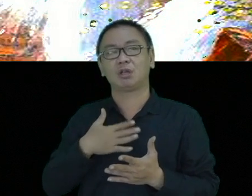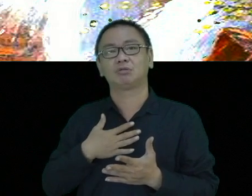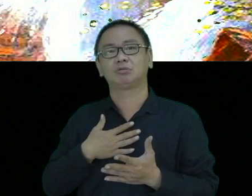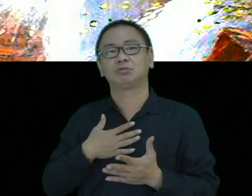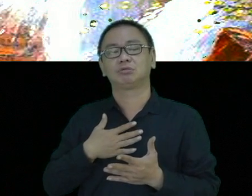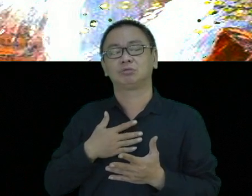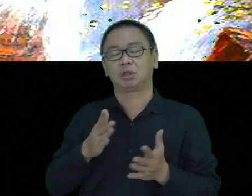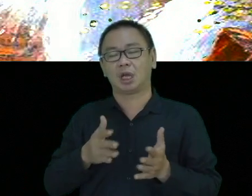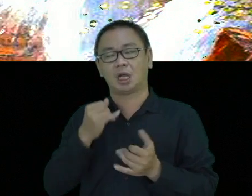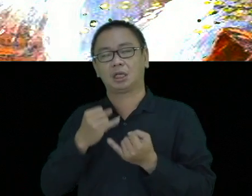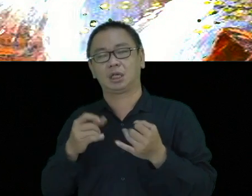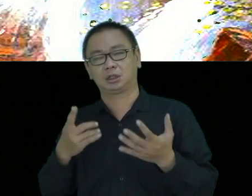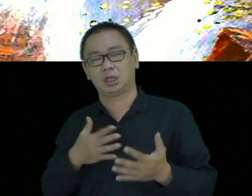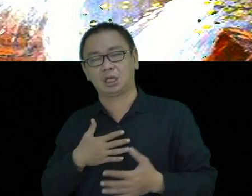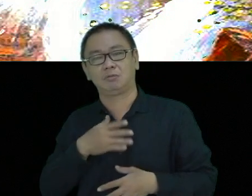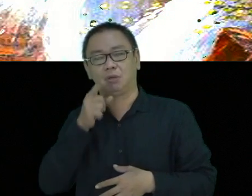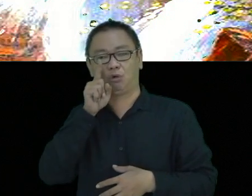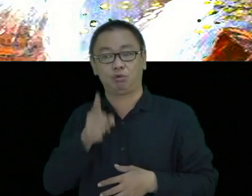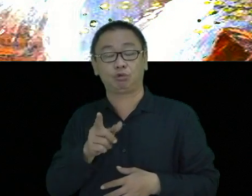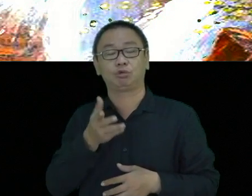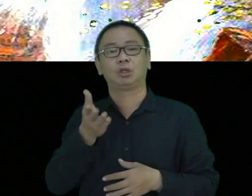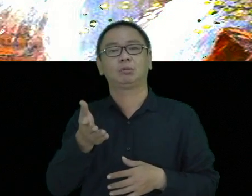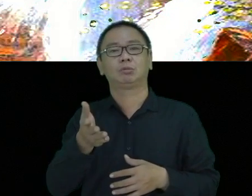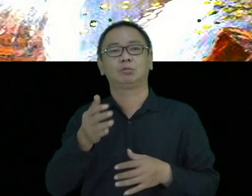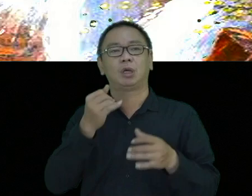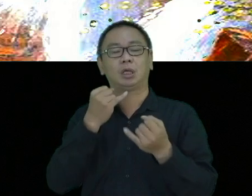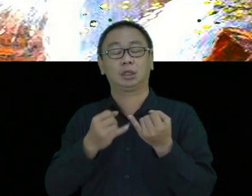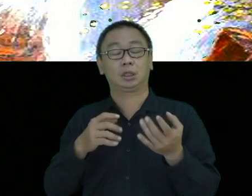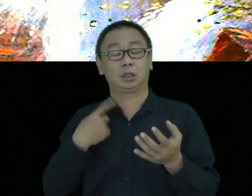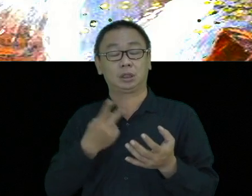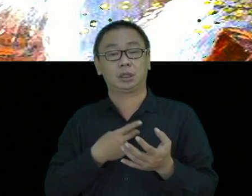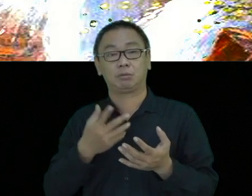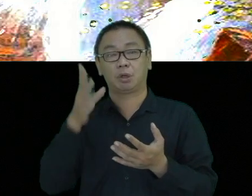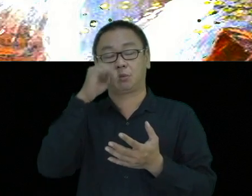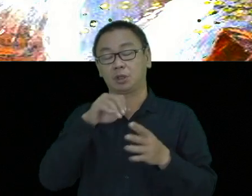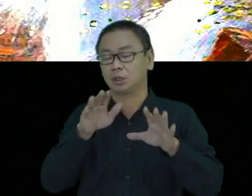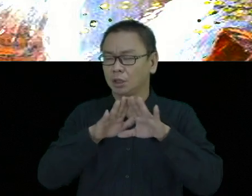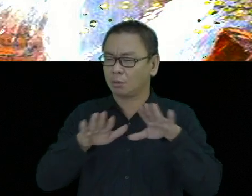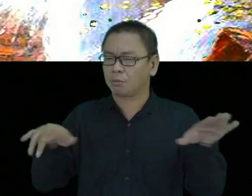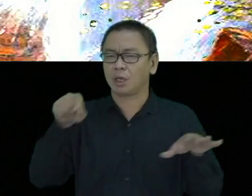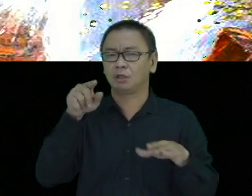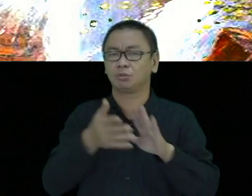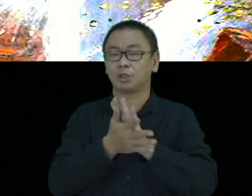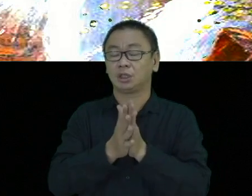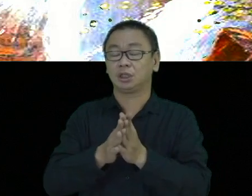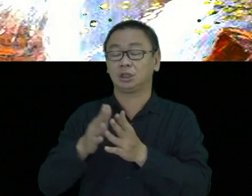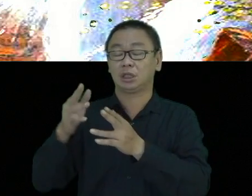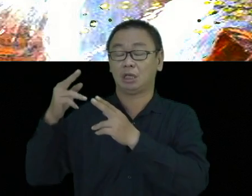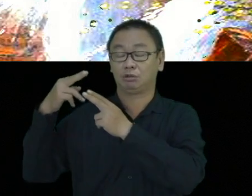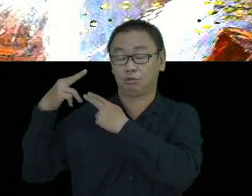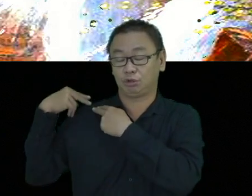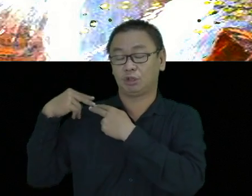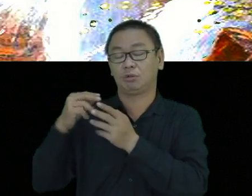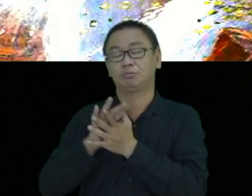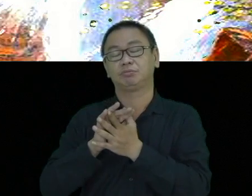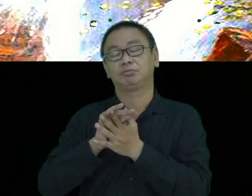berarti apa? Saudara sudah mendapatkan damai itu, sekarang yang menjadi tanggung jawab saudara dan saya itu